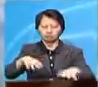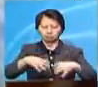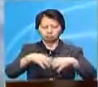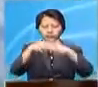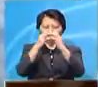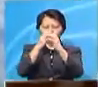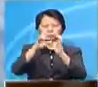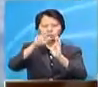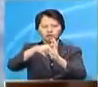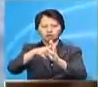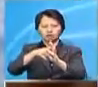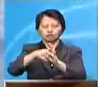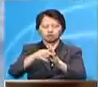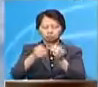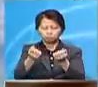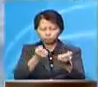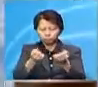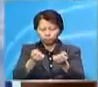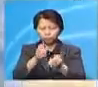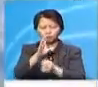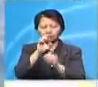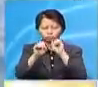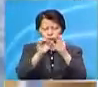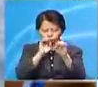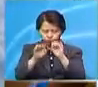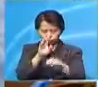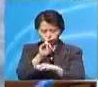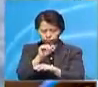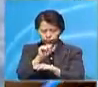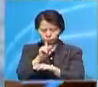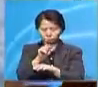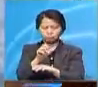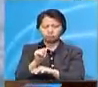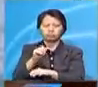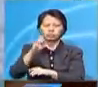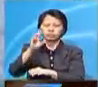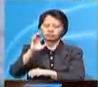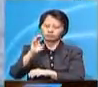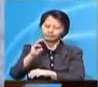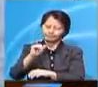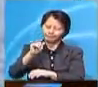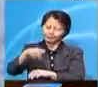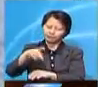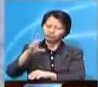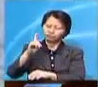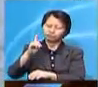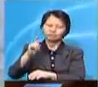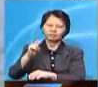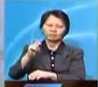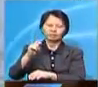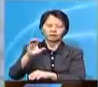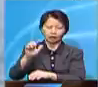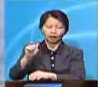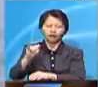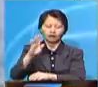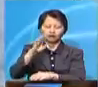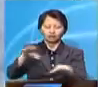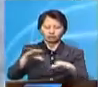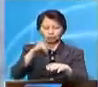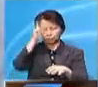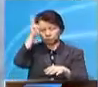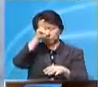lagi aplikasi yang dibangunkan data geospartial negara Mac GDI bukan sahaja dapat diakses oleh agensi